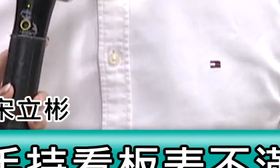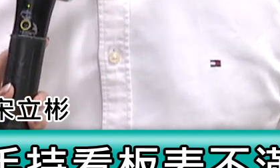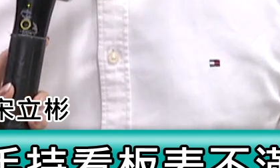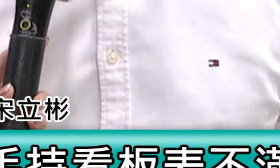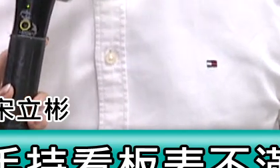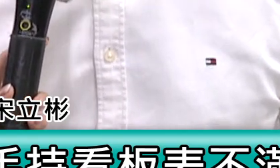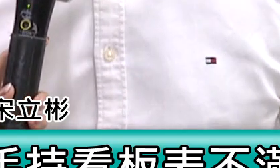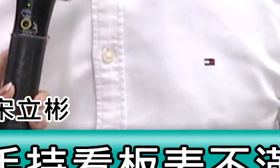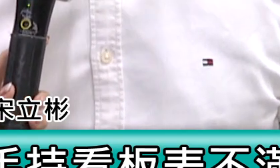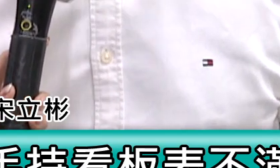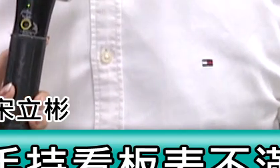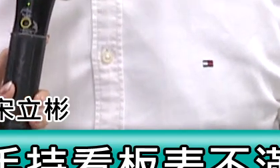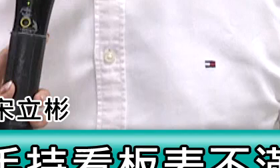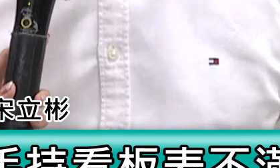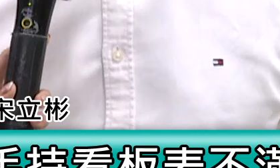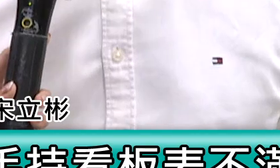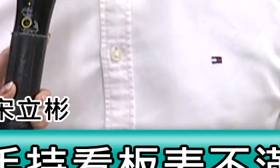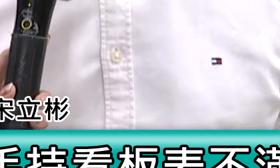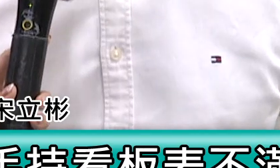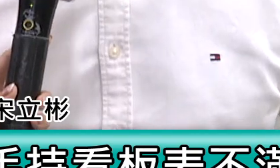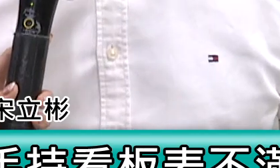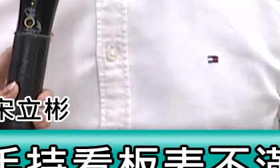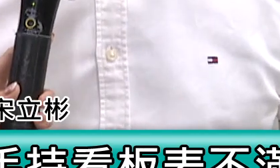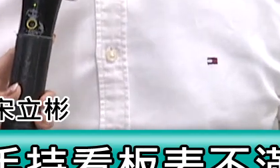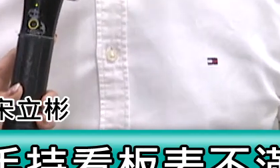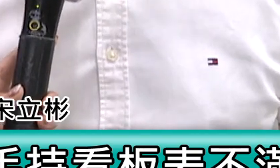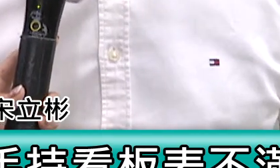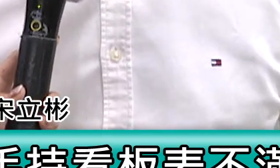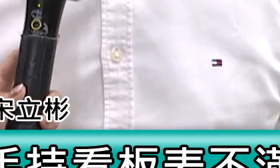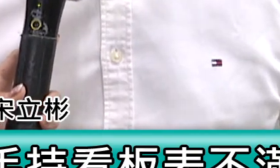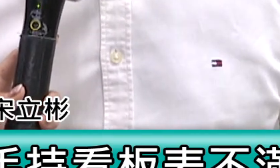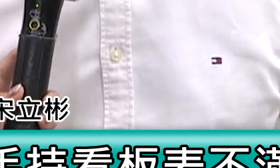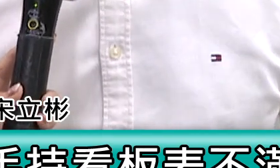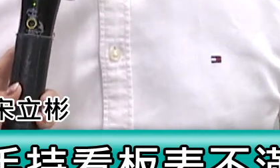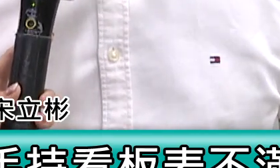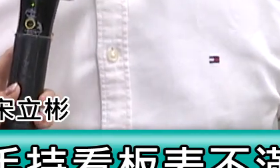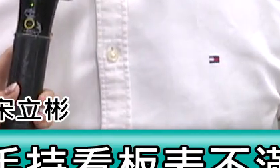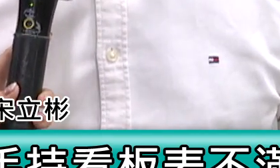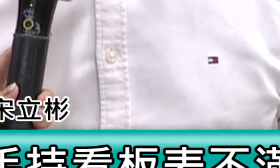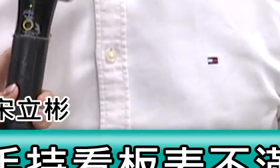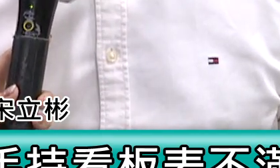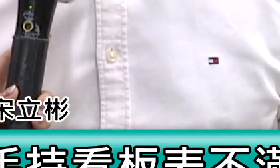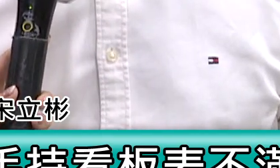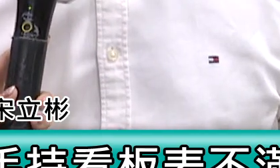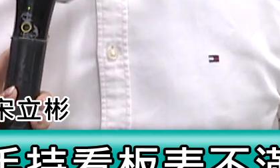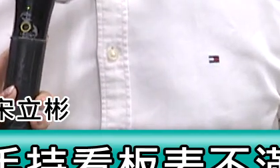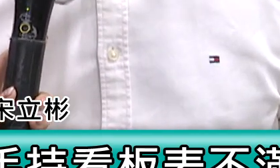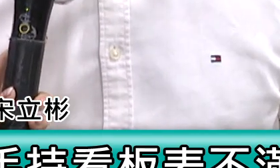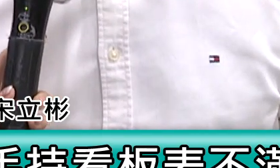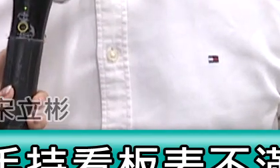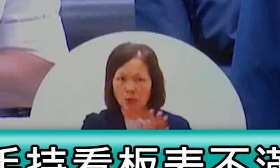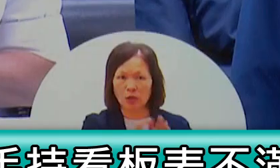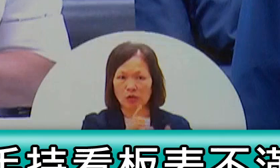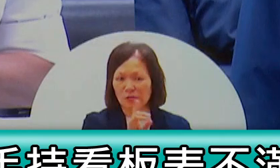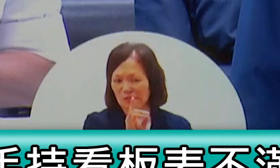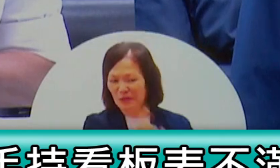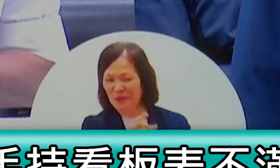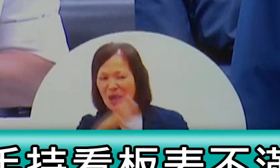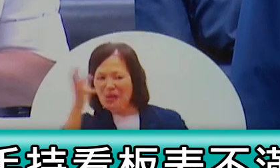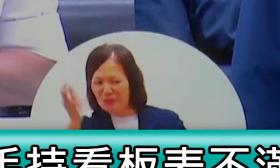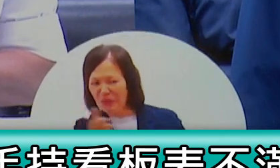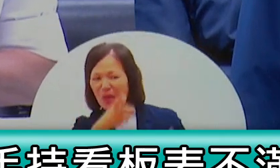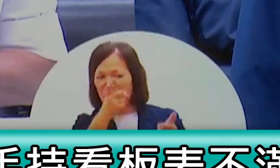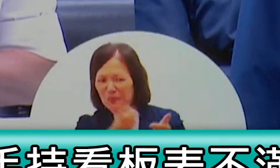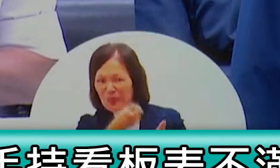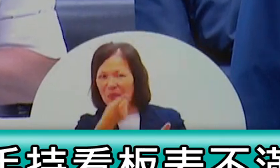上都答应我，但却现在连影子都没有啊！所以是不是代表市长的承诺是一种让我觉得是一种巴拉皮啦？ 可以看到一